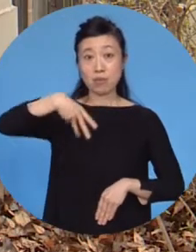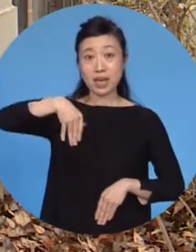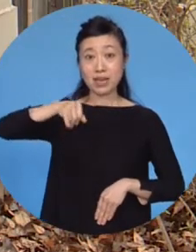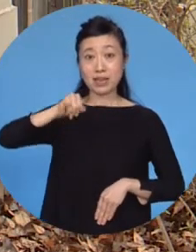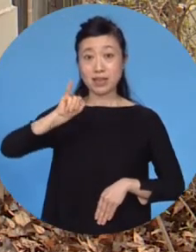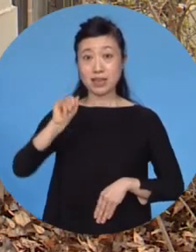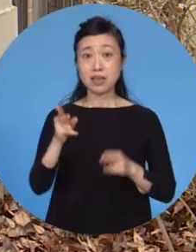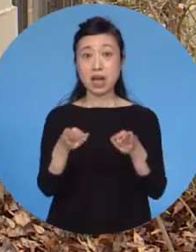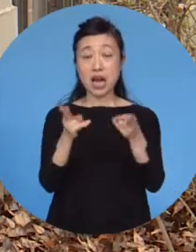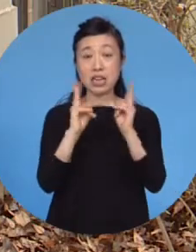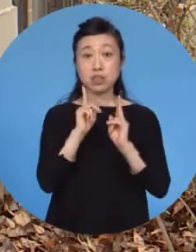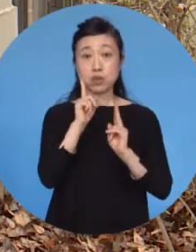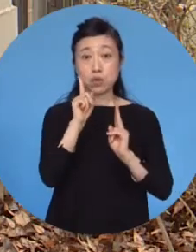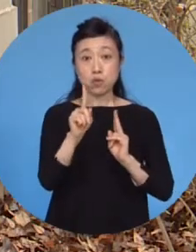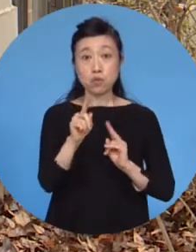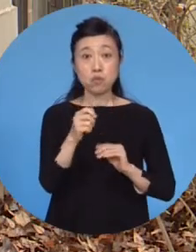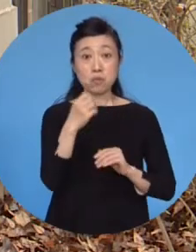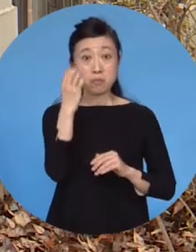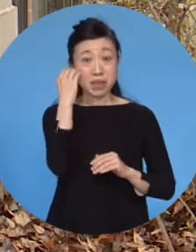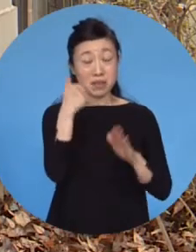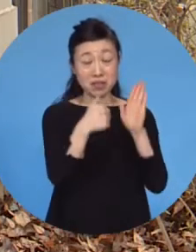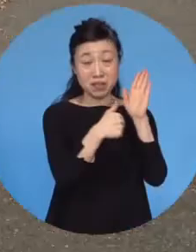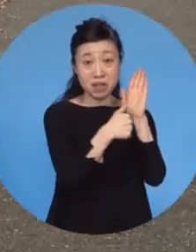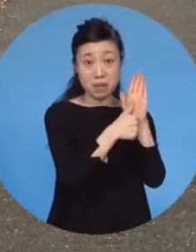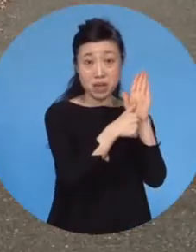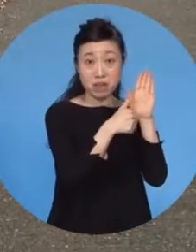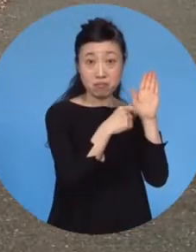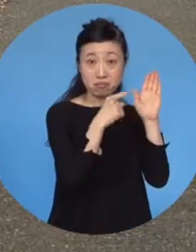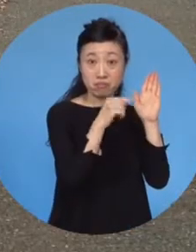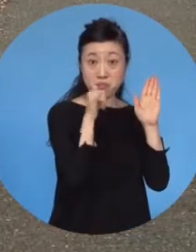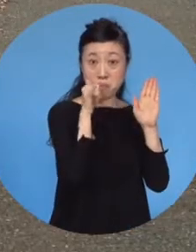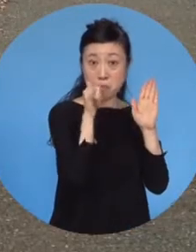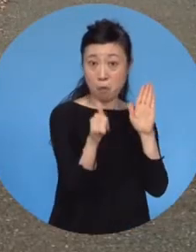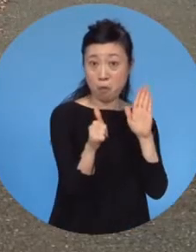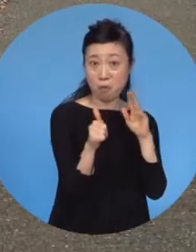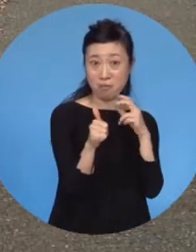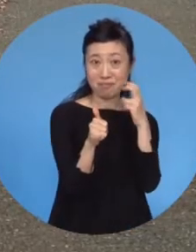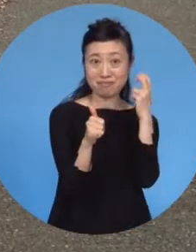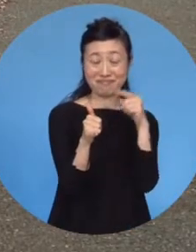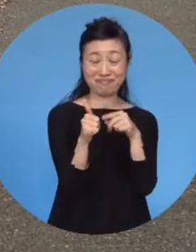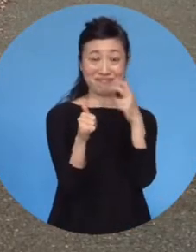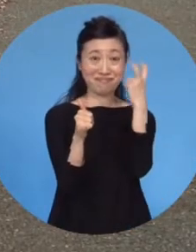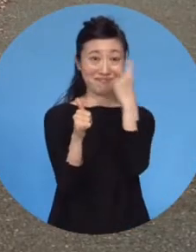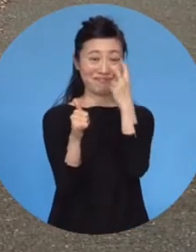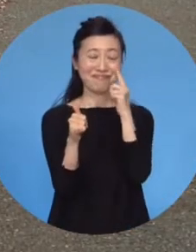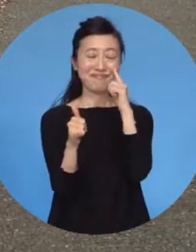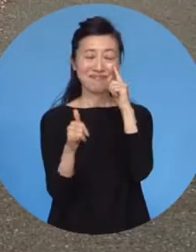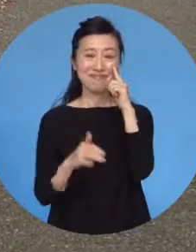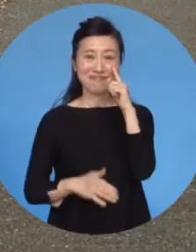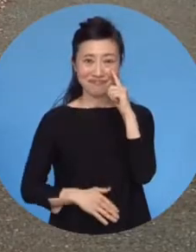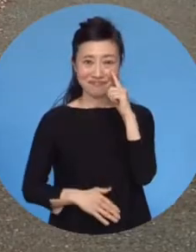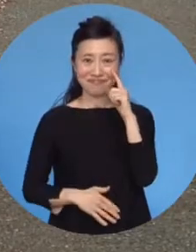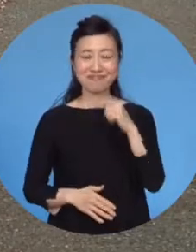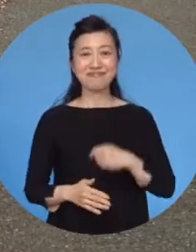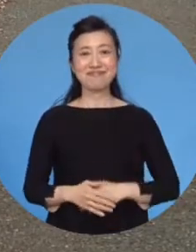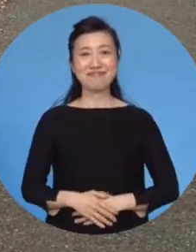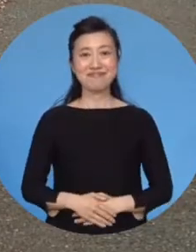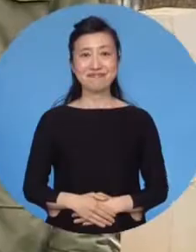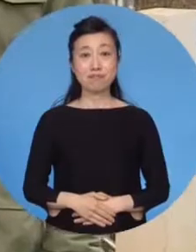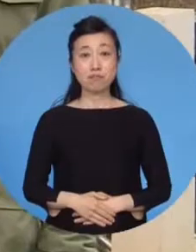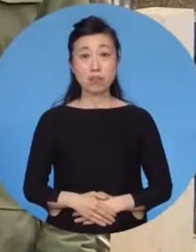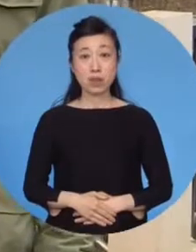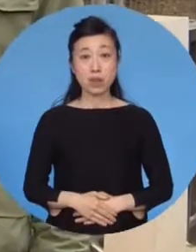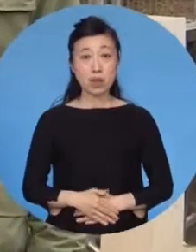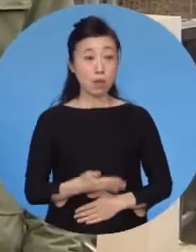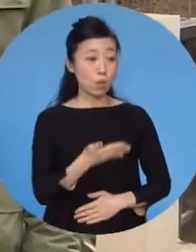橋という古風で珍しい名前の橋なんです。どうしてこんな名前がついたのか調査してみましょ